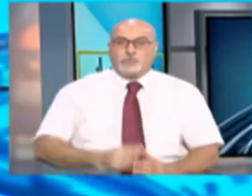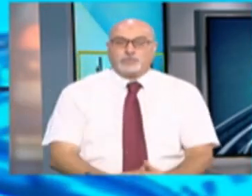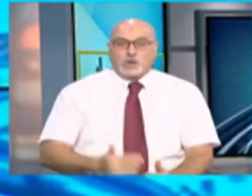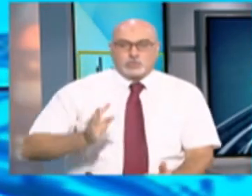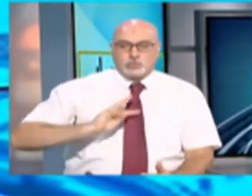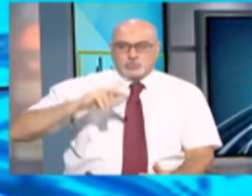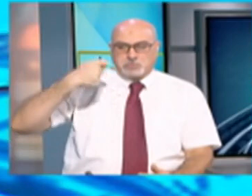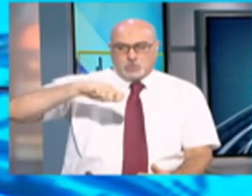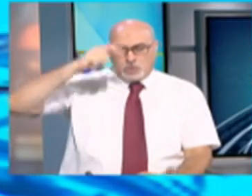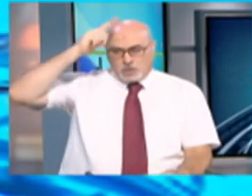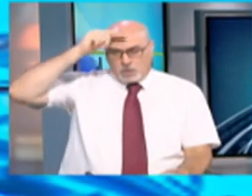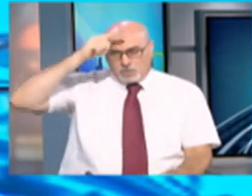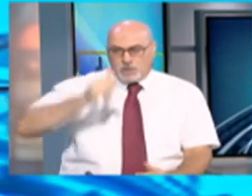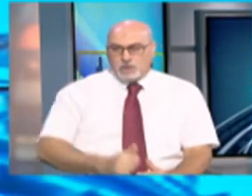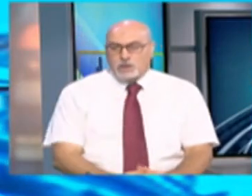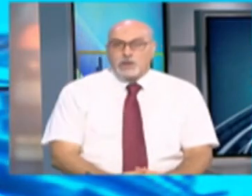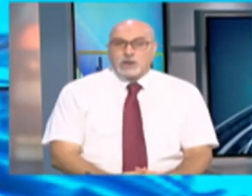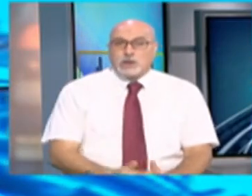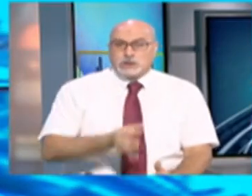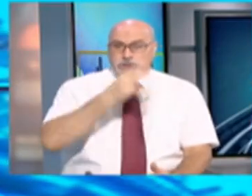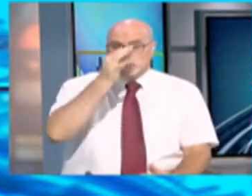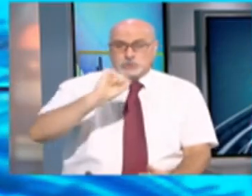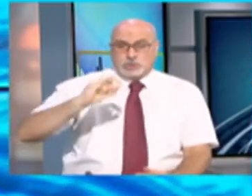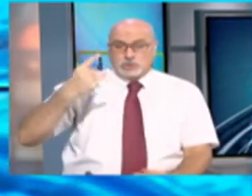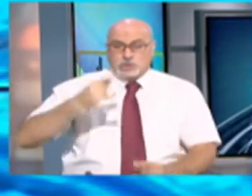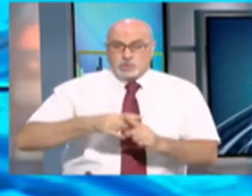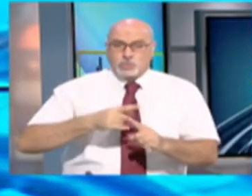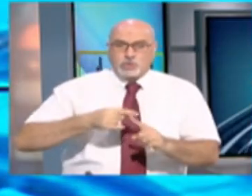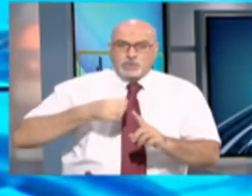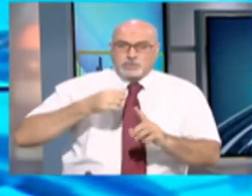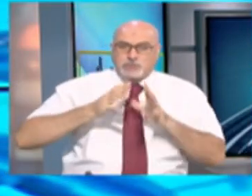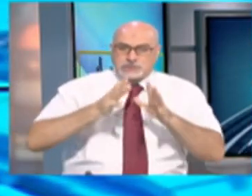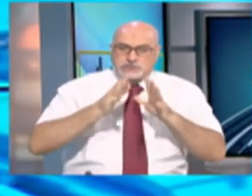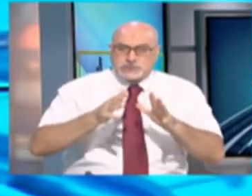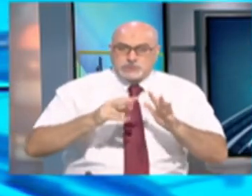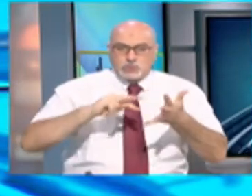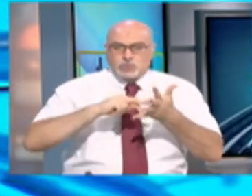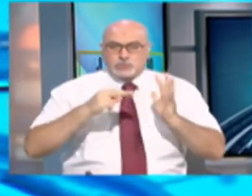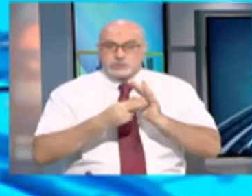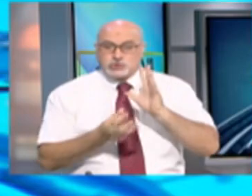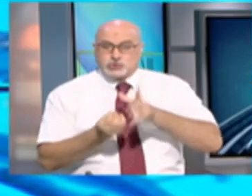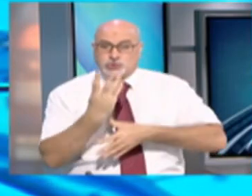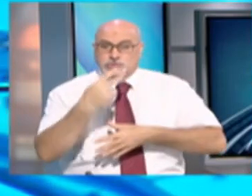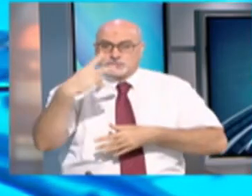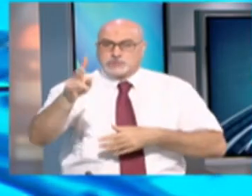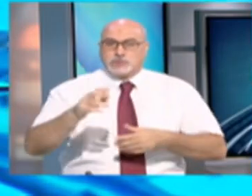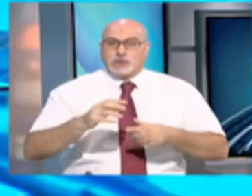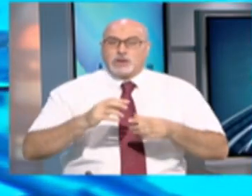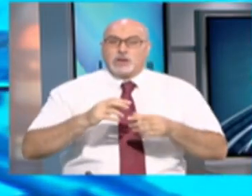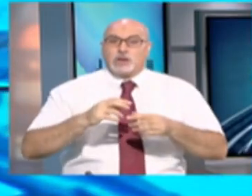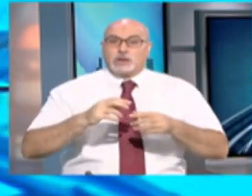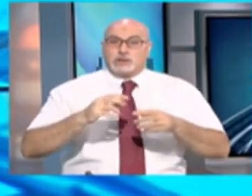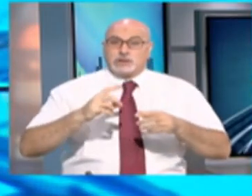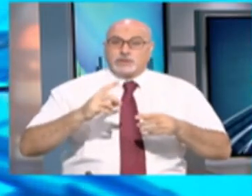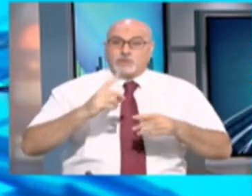السيد رئيس الجمهورية بسعي المجمع للمشاركة بفعالية في الاستراتيجية الجديدة لتقوية